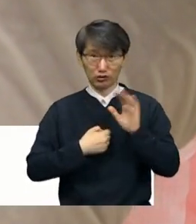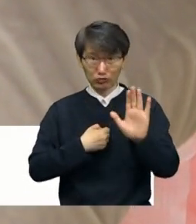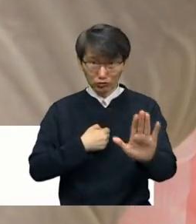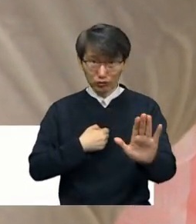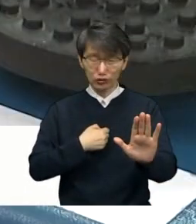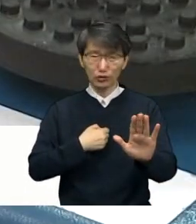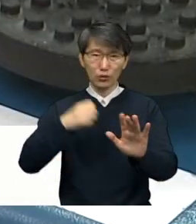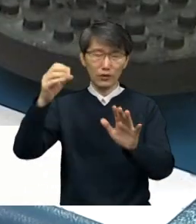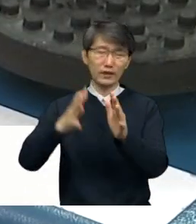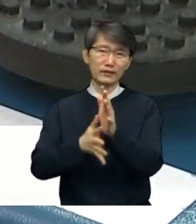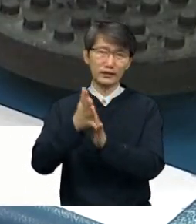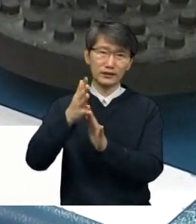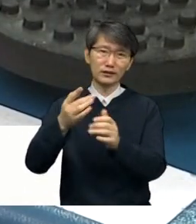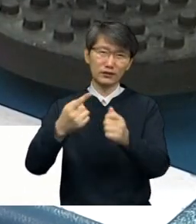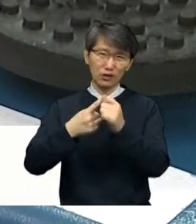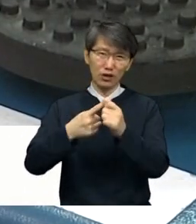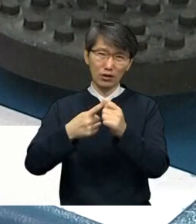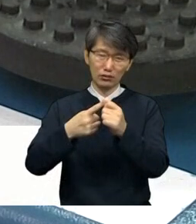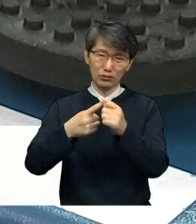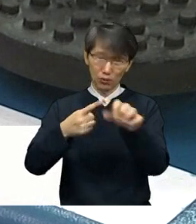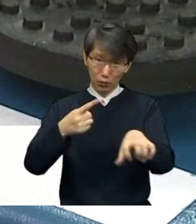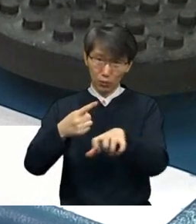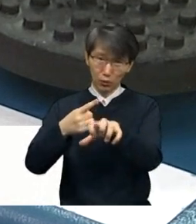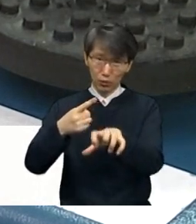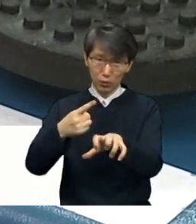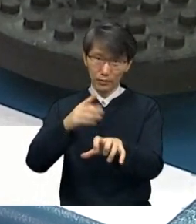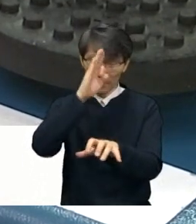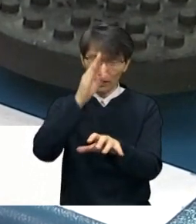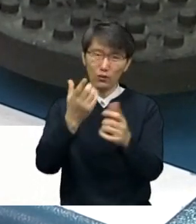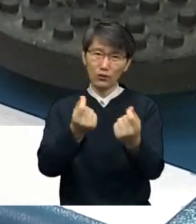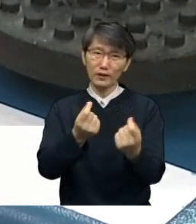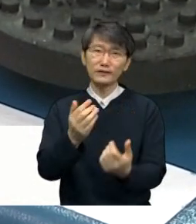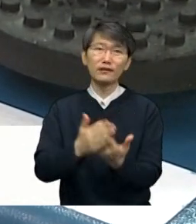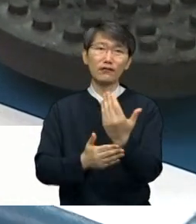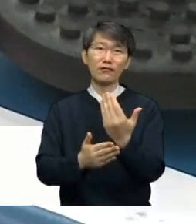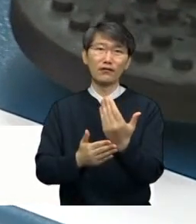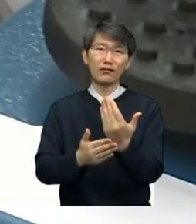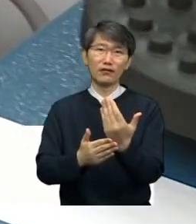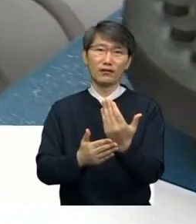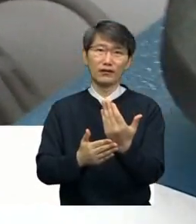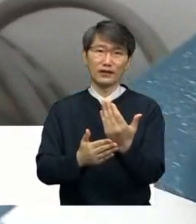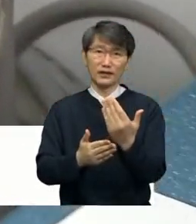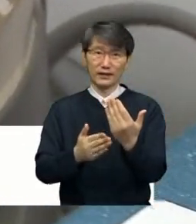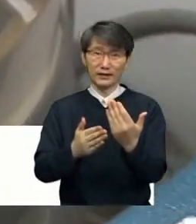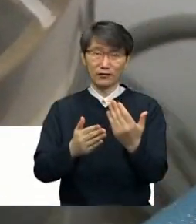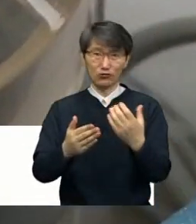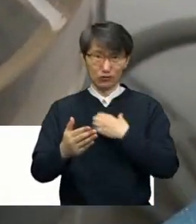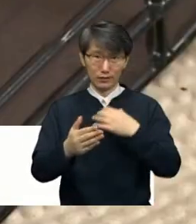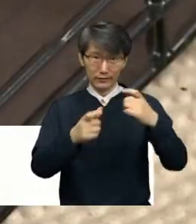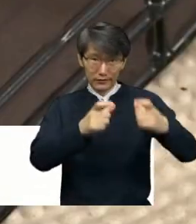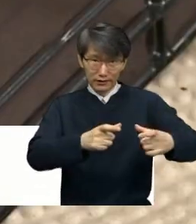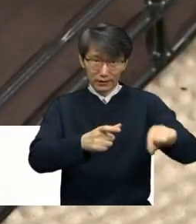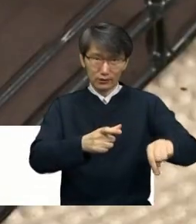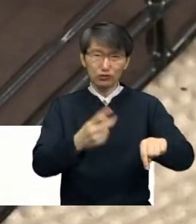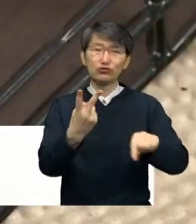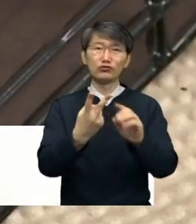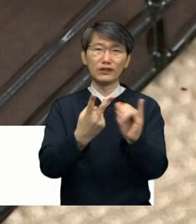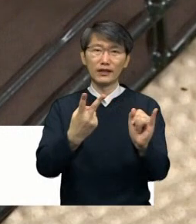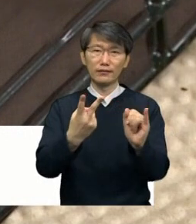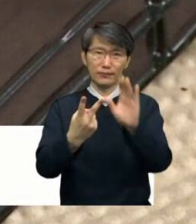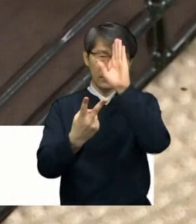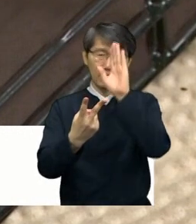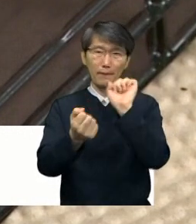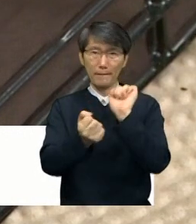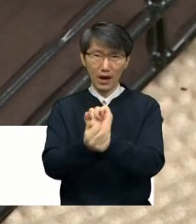이후 고양시의 첫 군집 사례가 발생하 다른 조치입니다 군집 사례는 말라리아 위험 지역에서 두명 이상